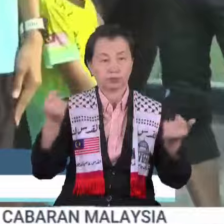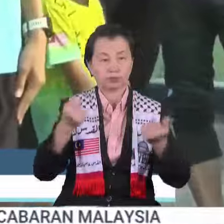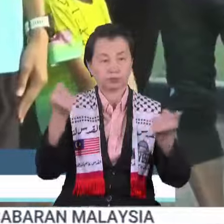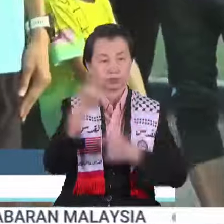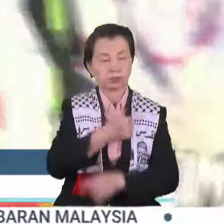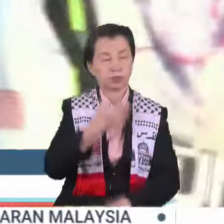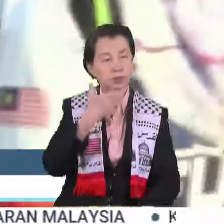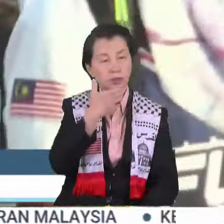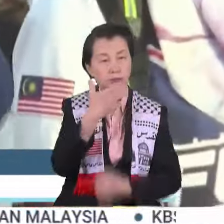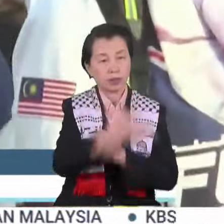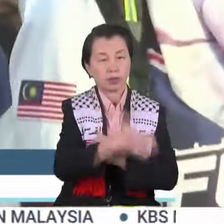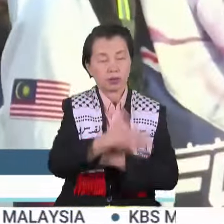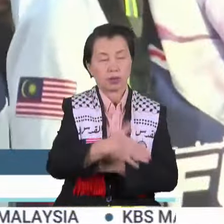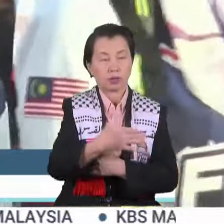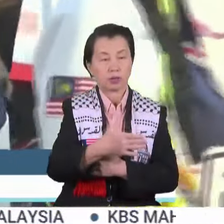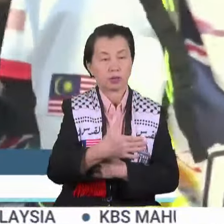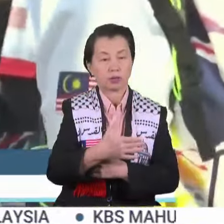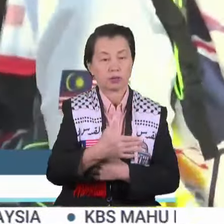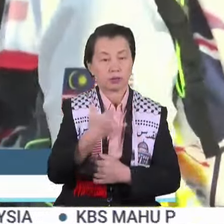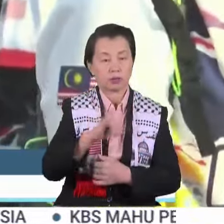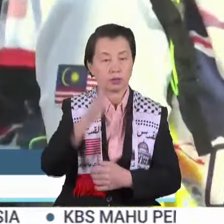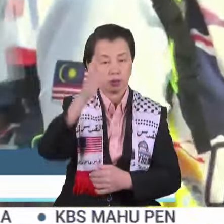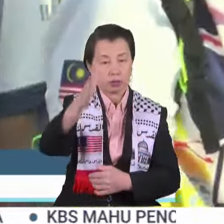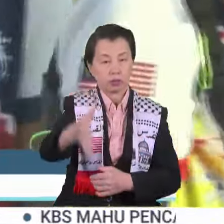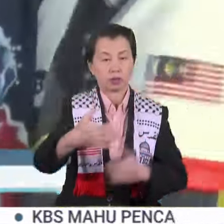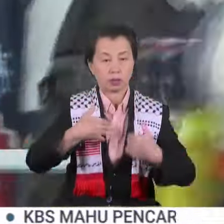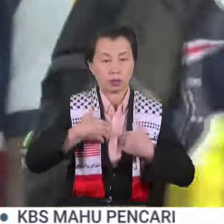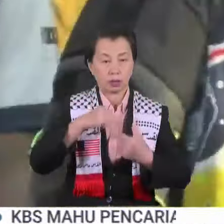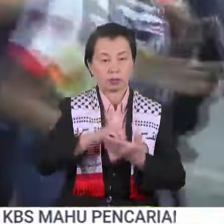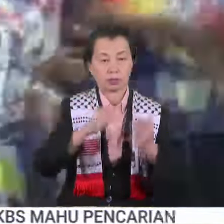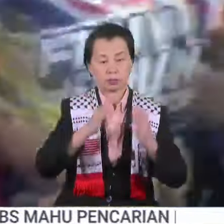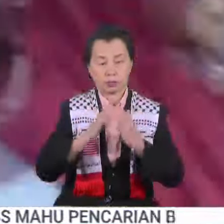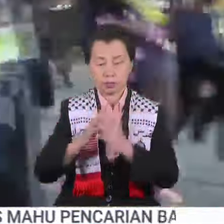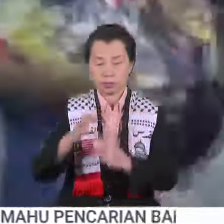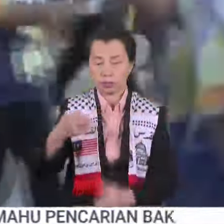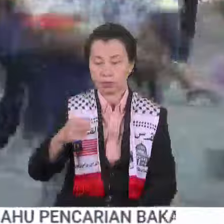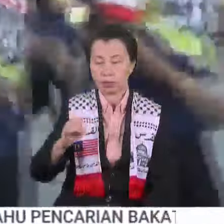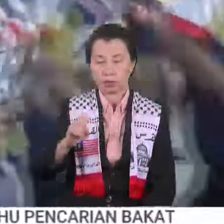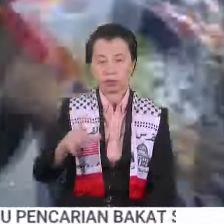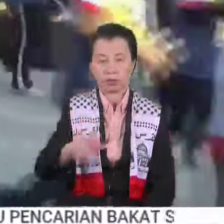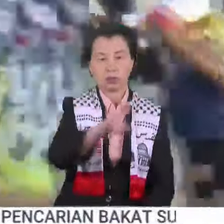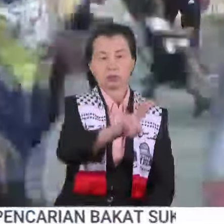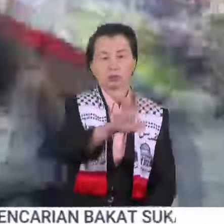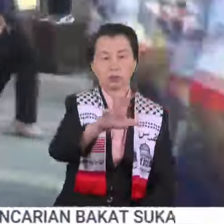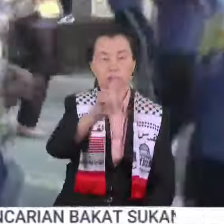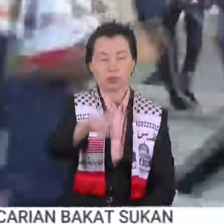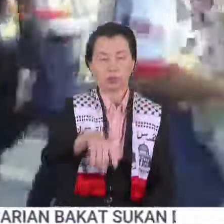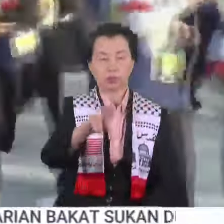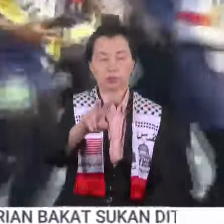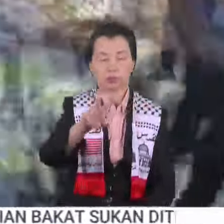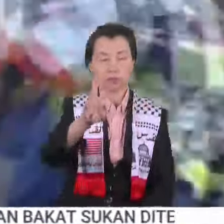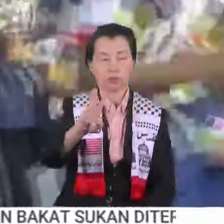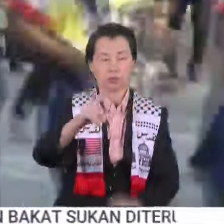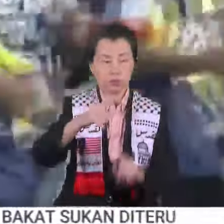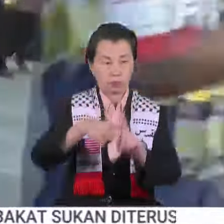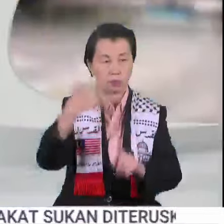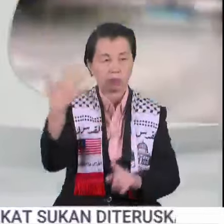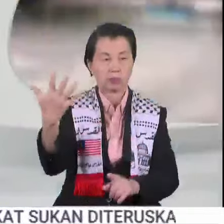Hari Belia Negara peringkat kebangsaan yang bakal berlangsung di Bandar Hilir pada 25 dan 26 Mei ini.